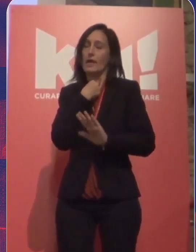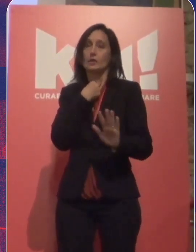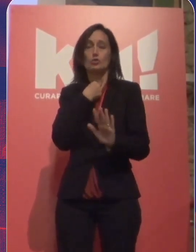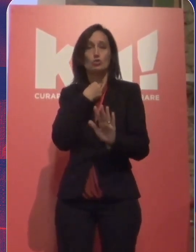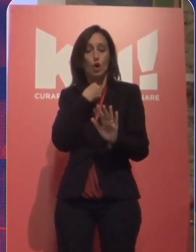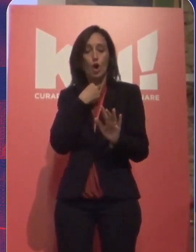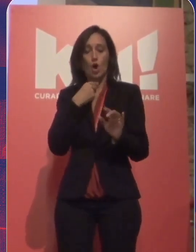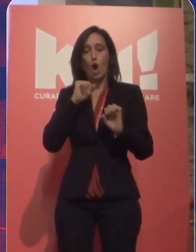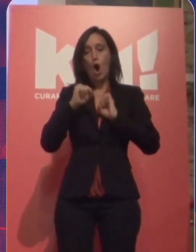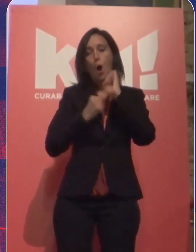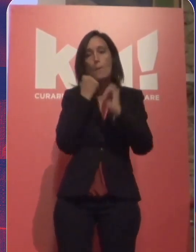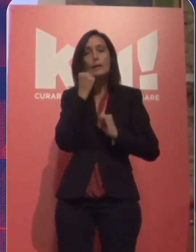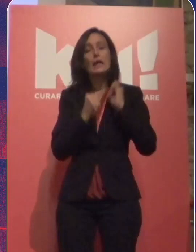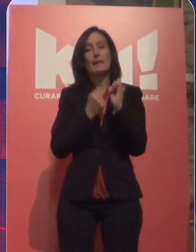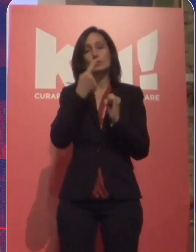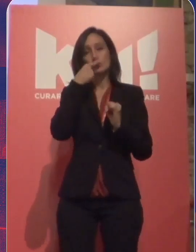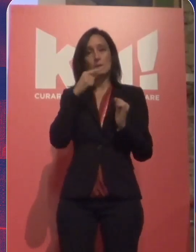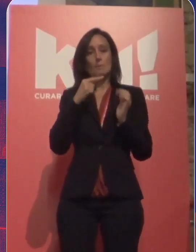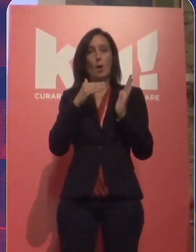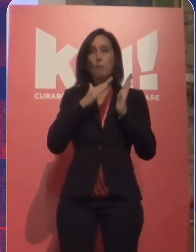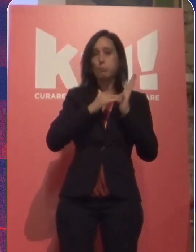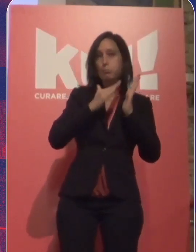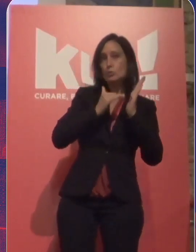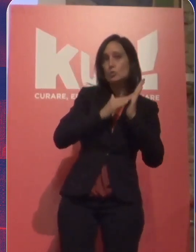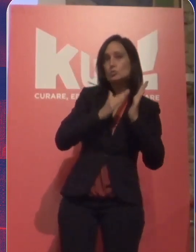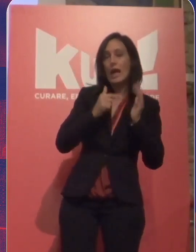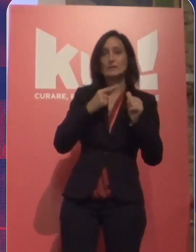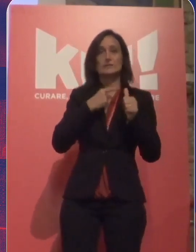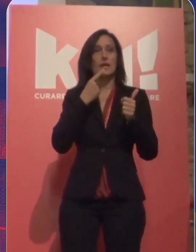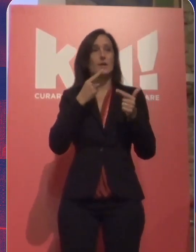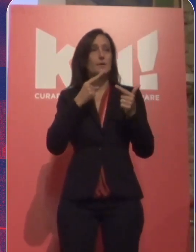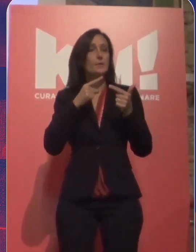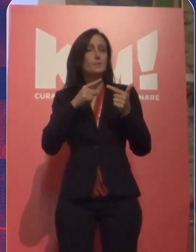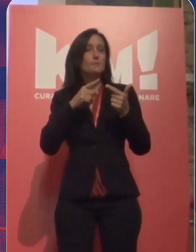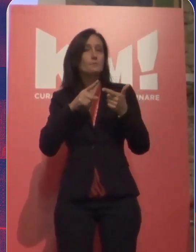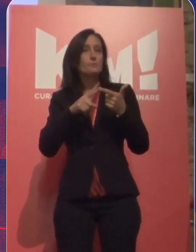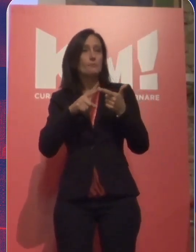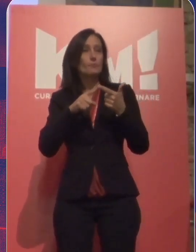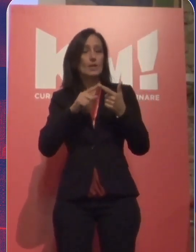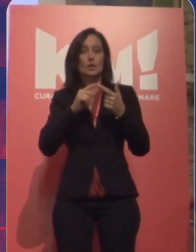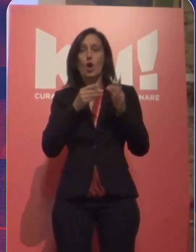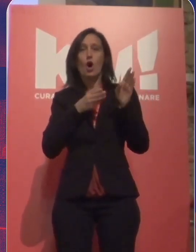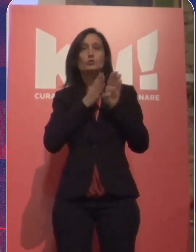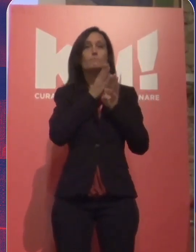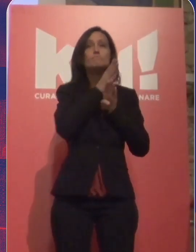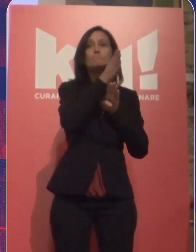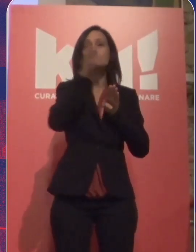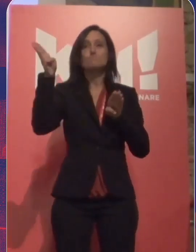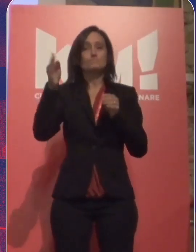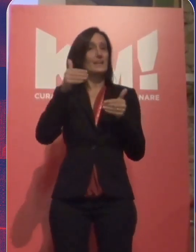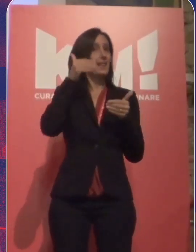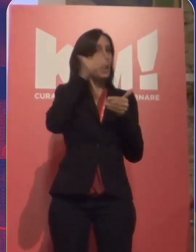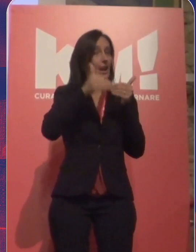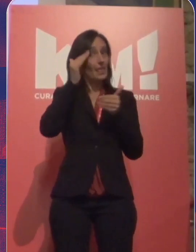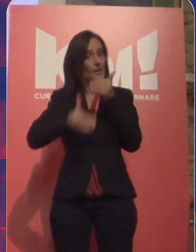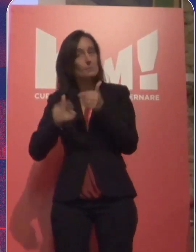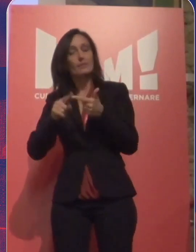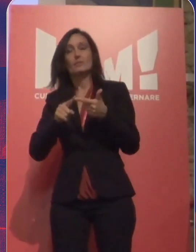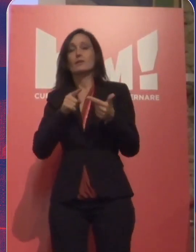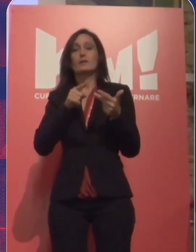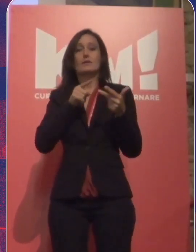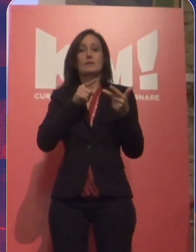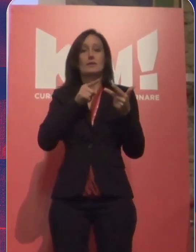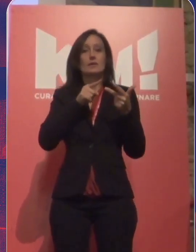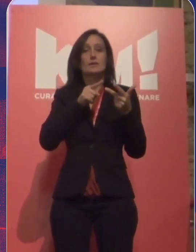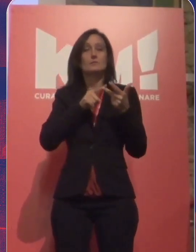prudenza a restringere il nostro la nostra possibilità di movimento siamo stati obbligati alla